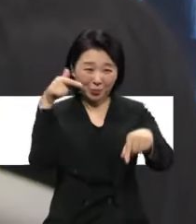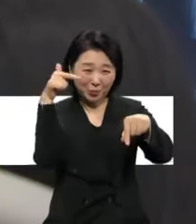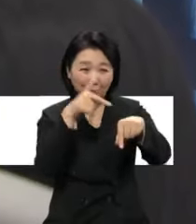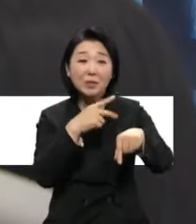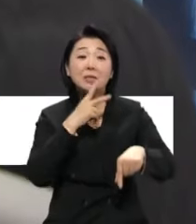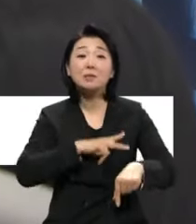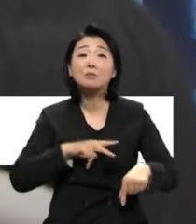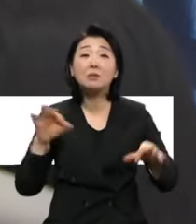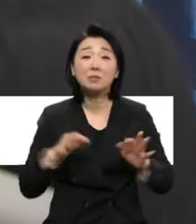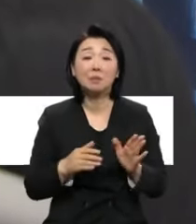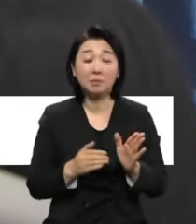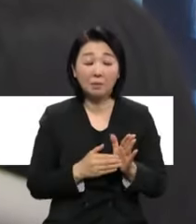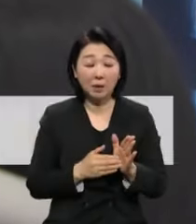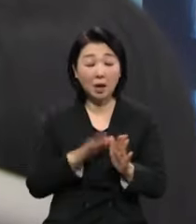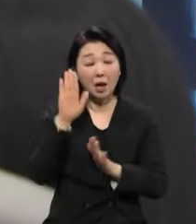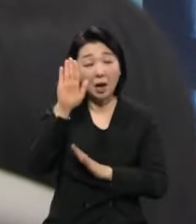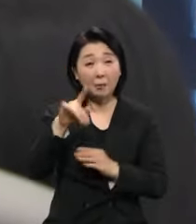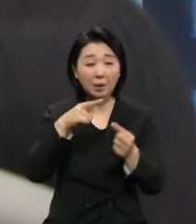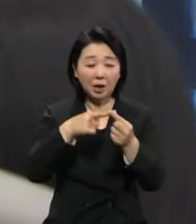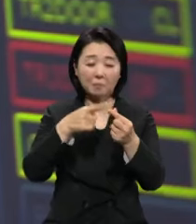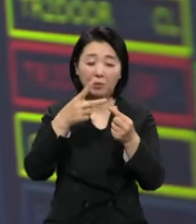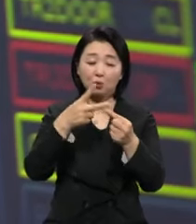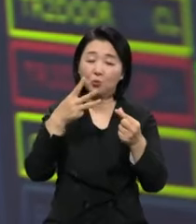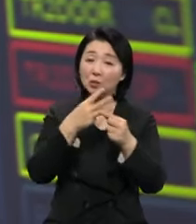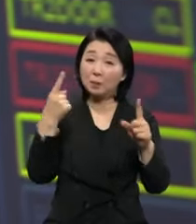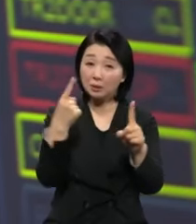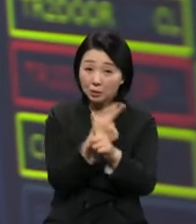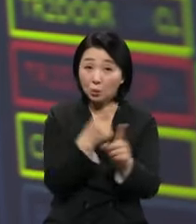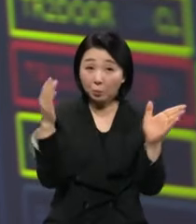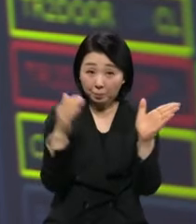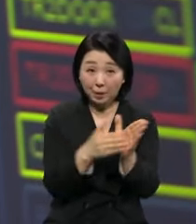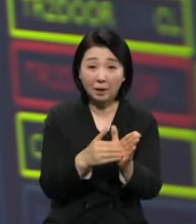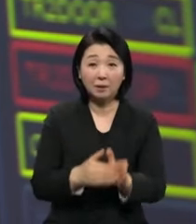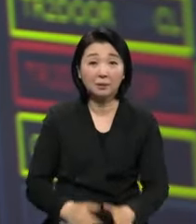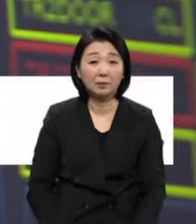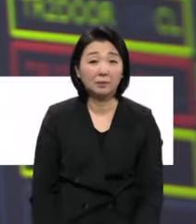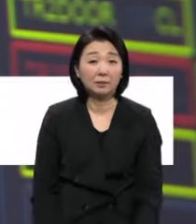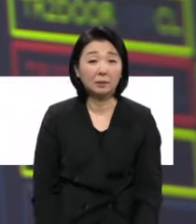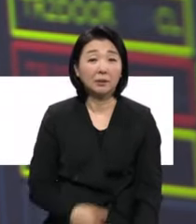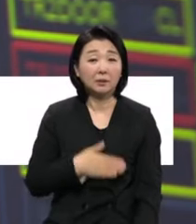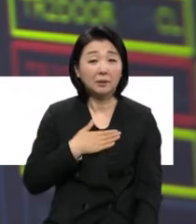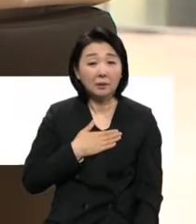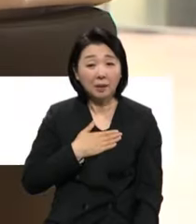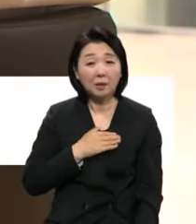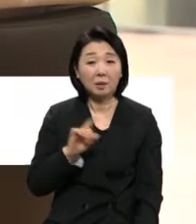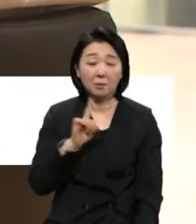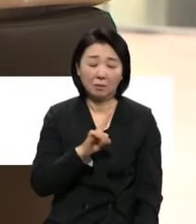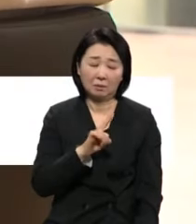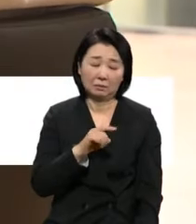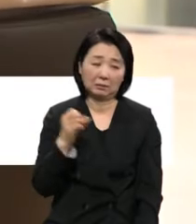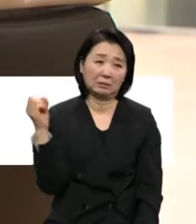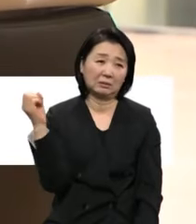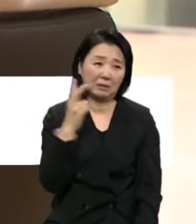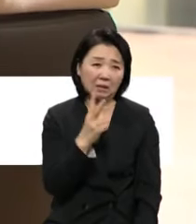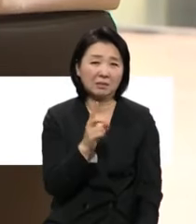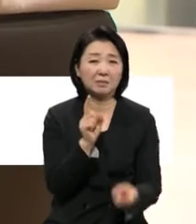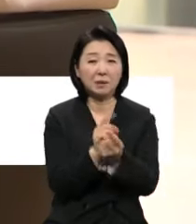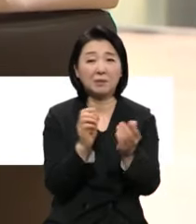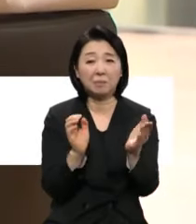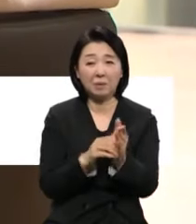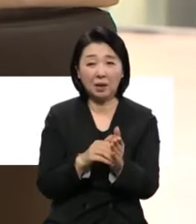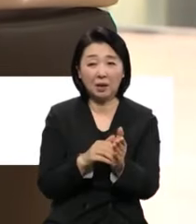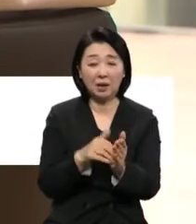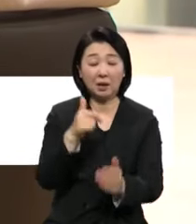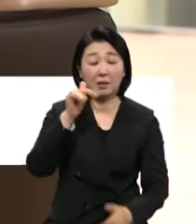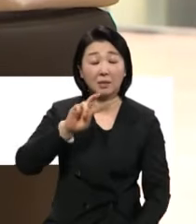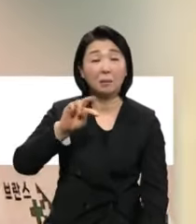2분. 이 씨는 앞으로 3번만 더 치료받으면 됩니다. 제가 몇 번 재발을 하는 간암이라